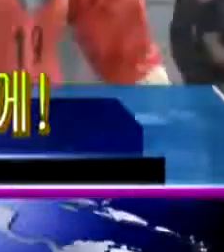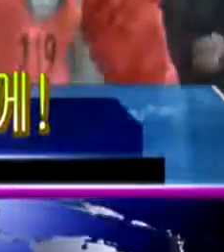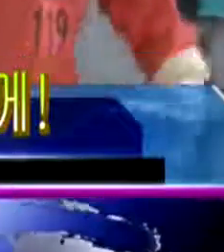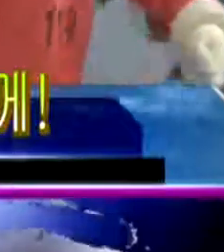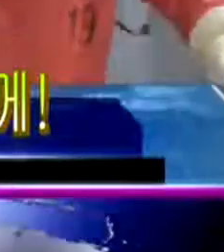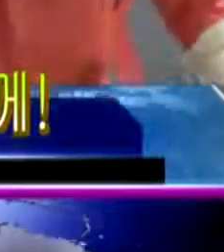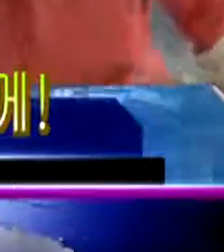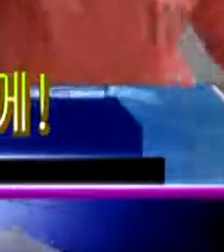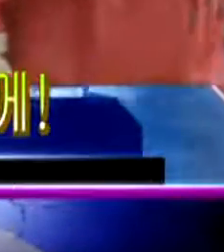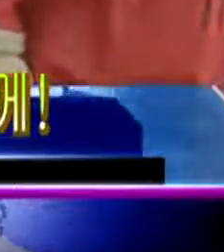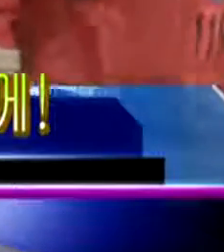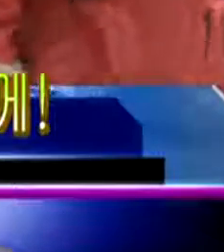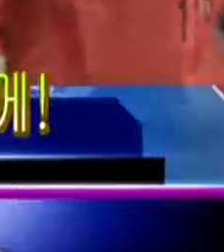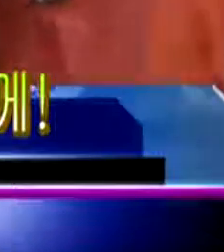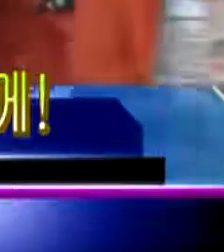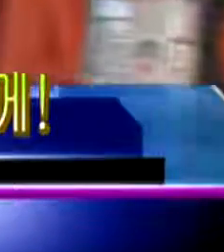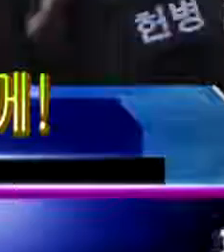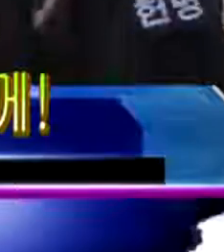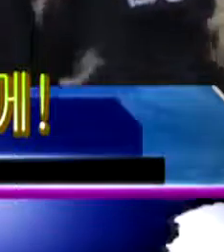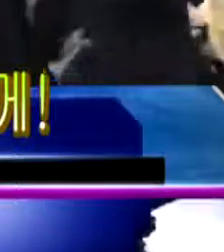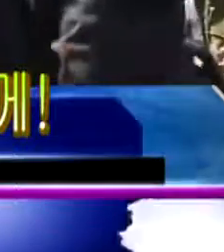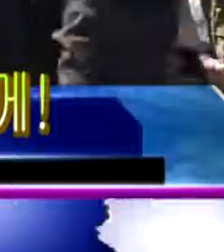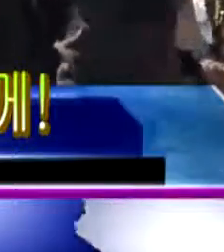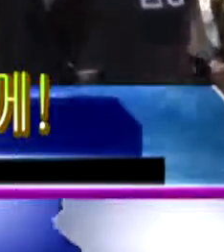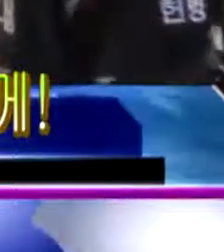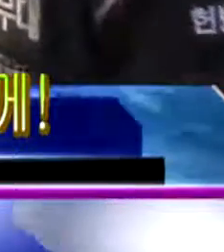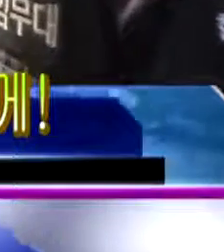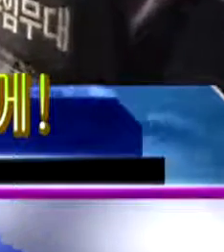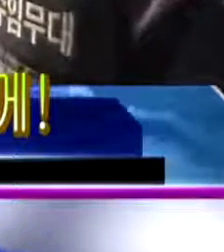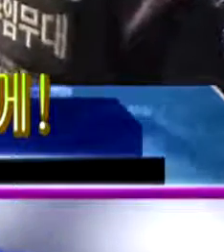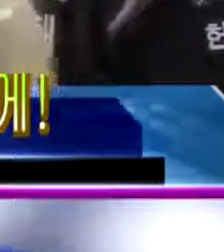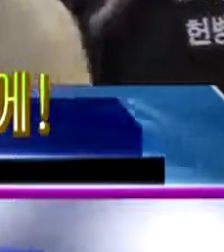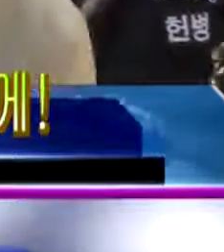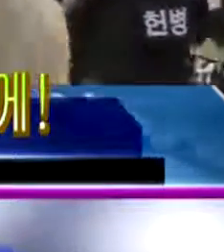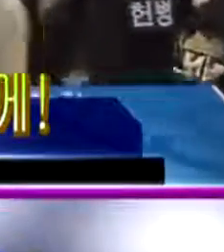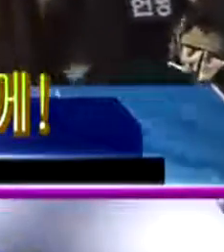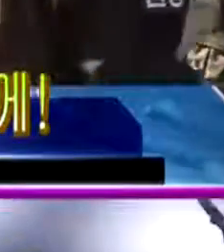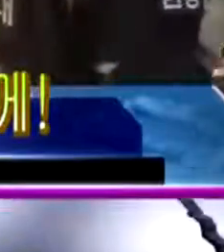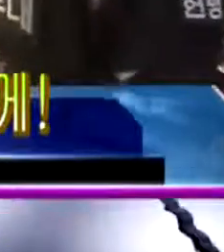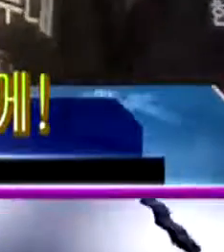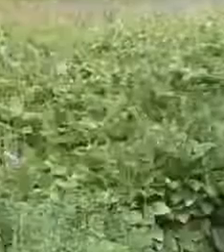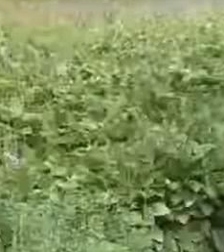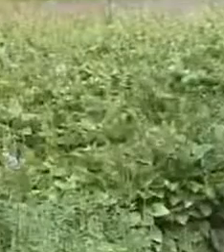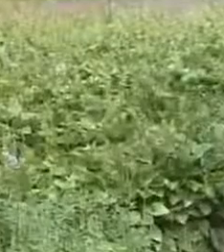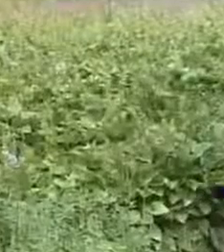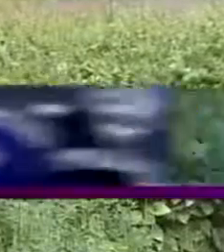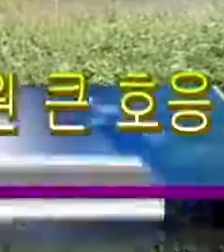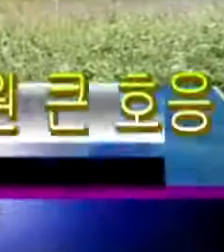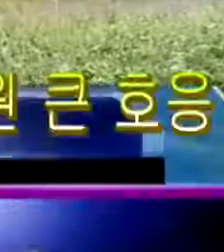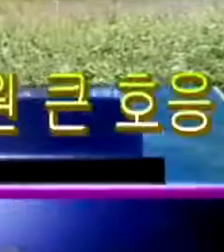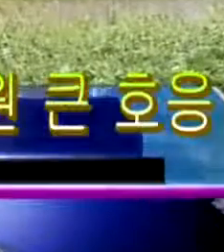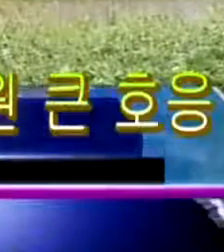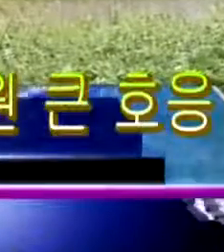연습이 나흘간 진행됐습니다. 우리 시에서는 55개 기관 합동으로 도단위 종합훈련이 있었습니다. 시가 운영하는